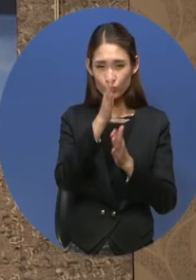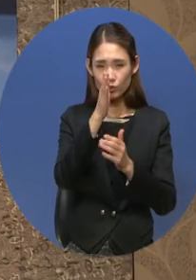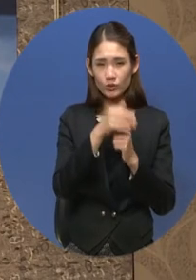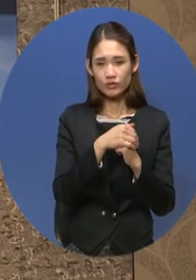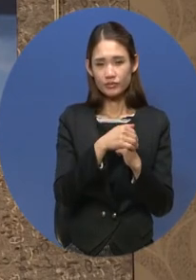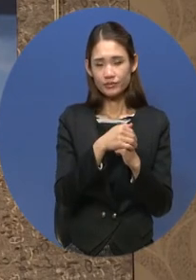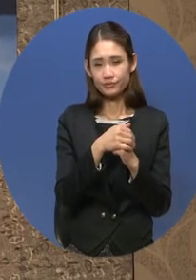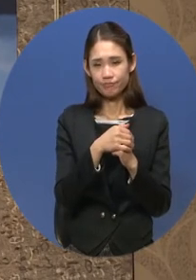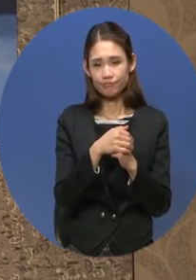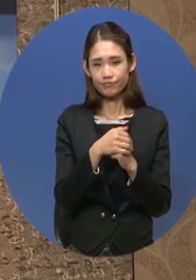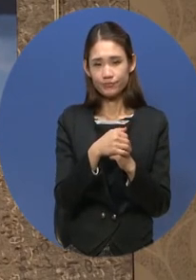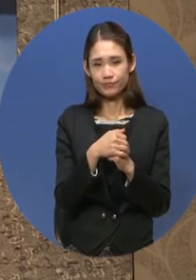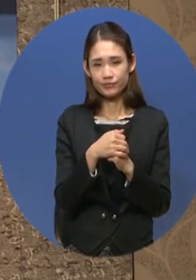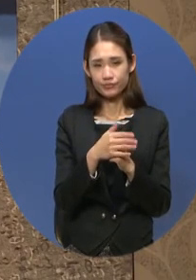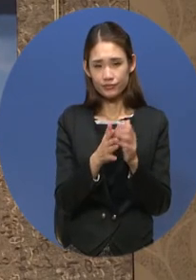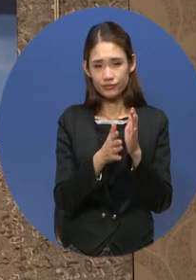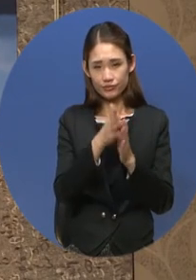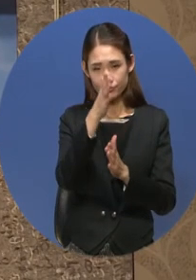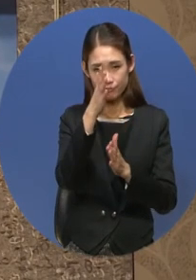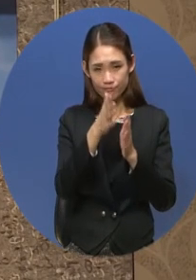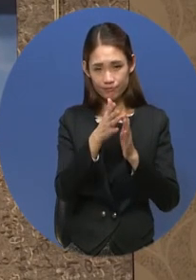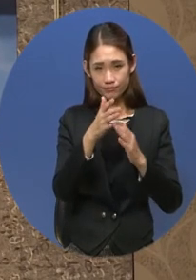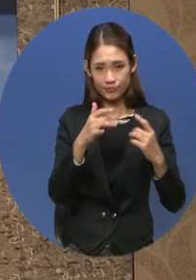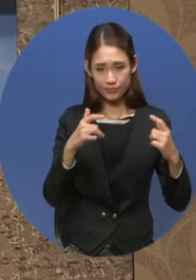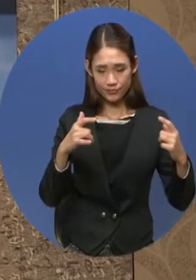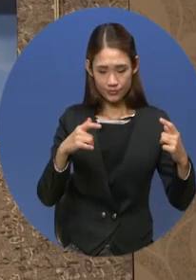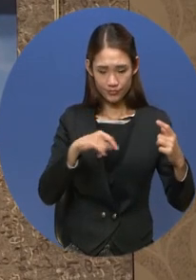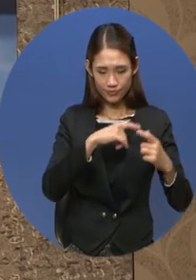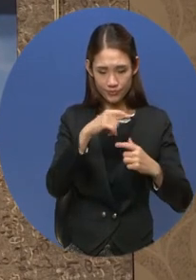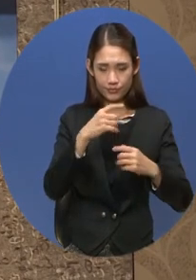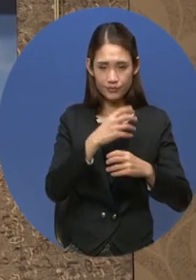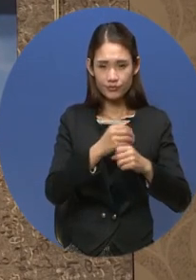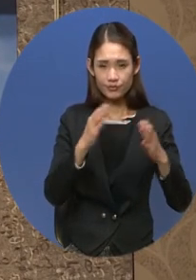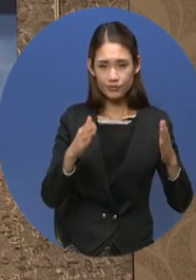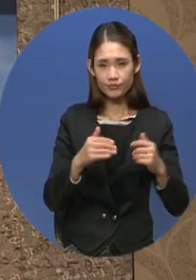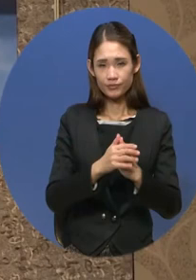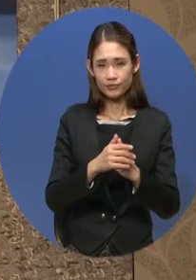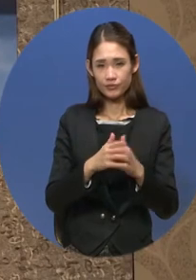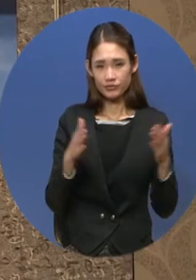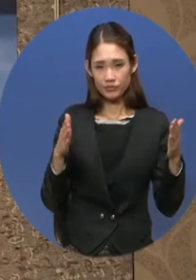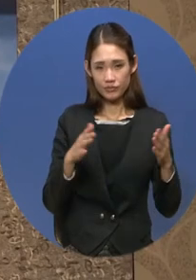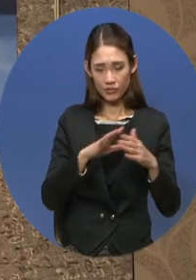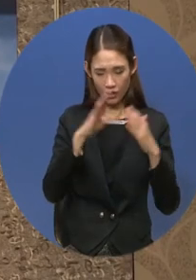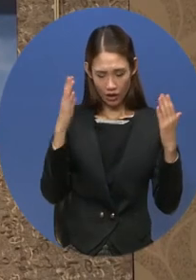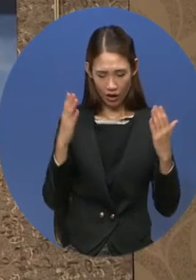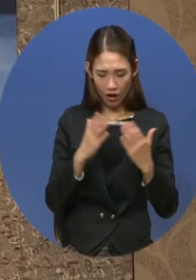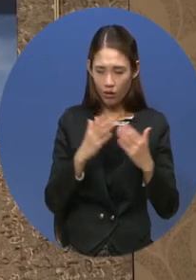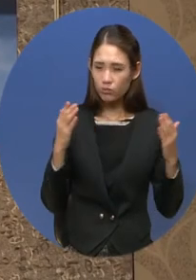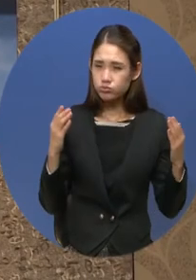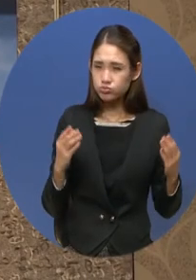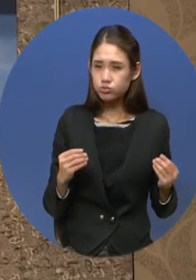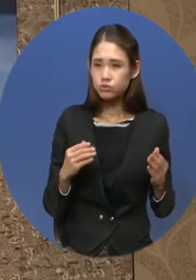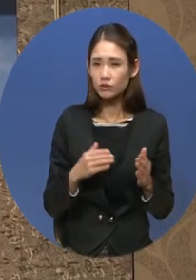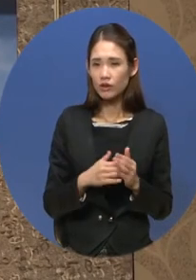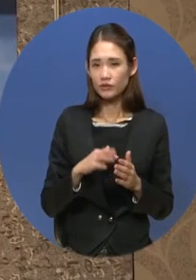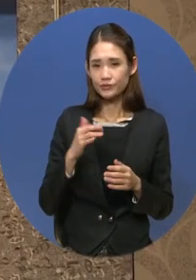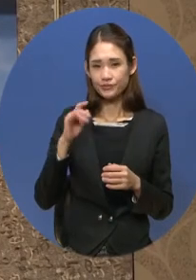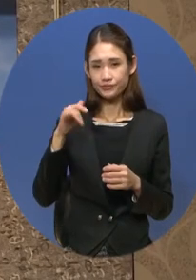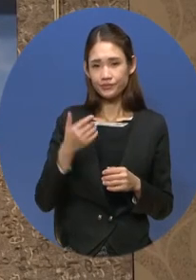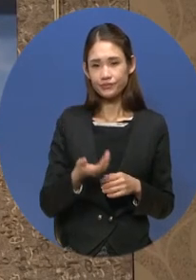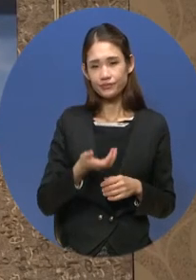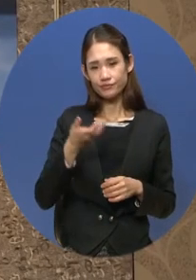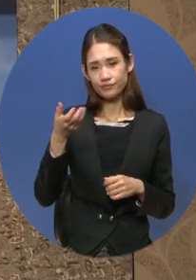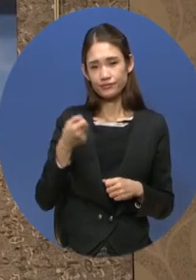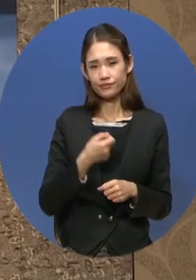그래서 그 도시도 수명이 있다고 해요. 그래서 도시의 수명이 이제 좀 다해서 서북쪽으로 이제 이동을